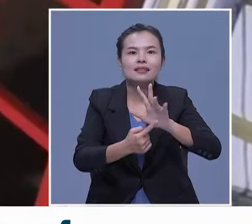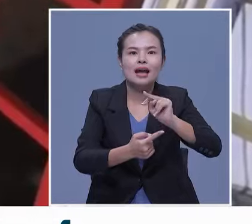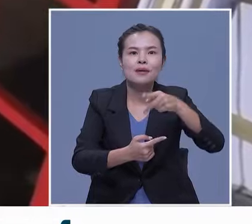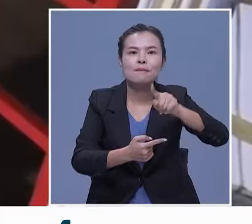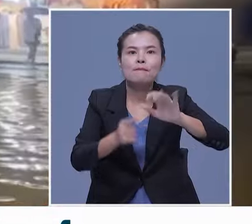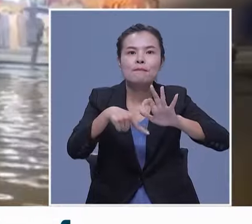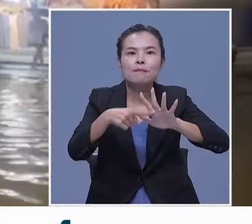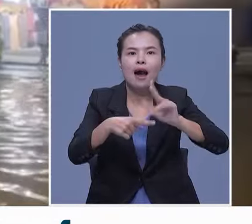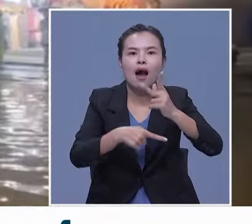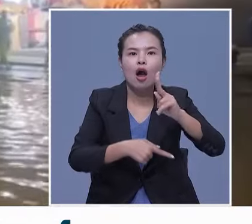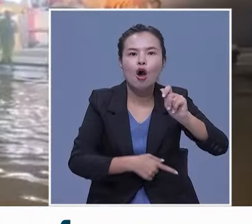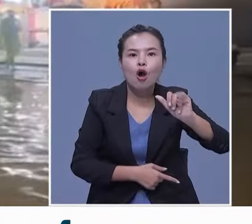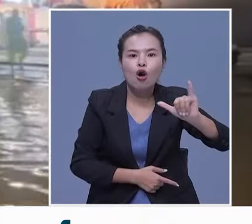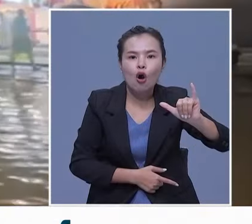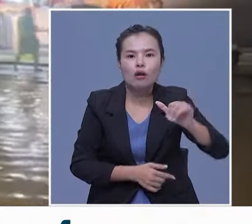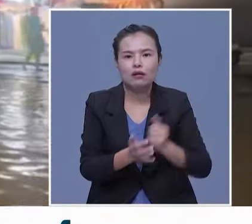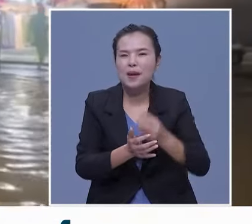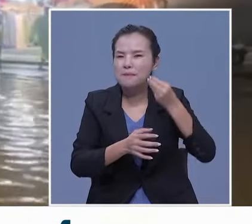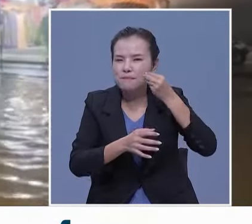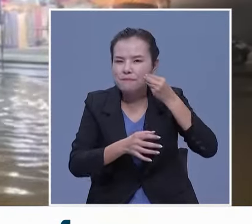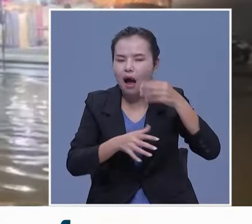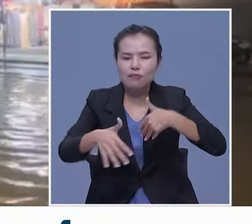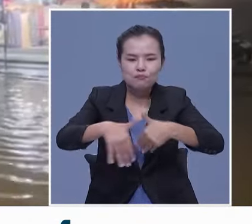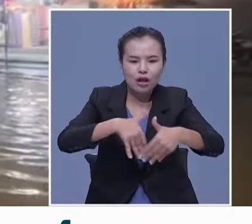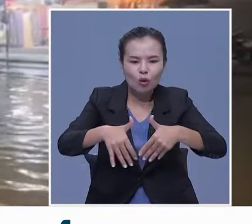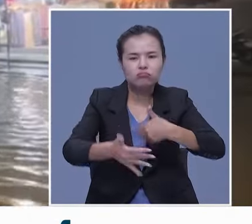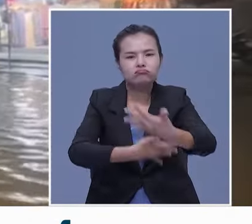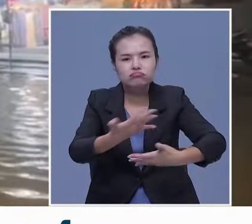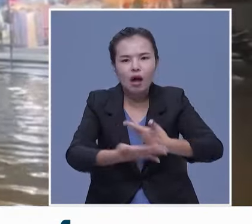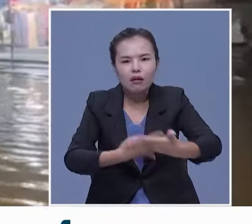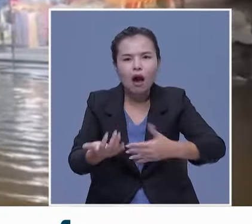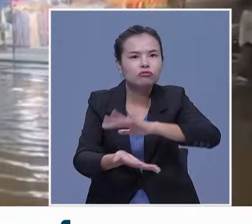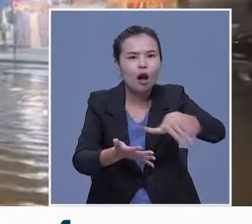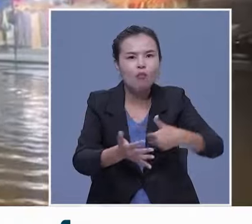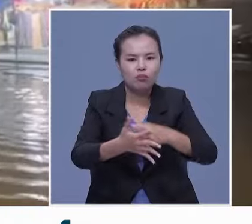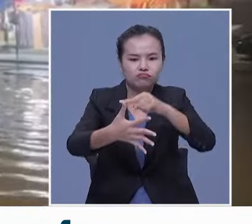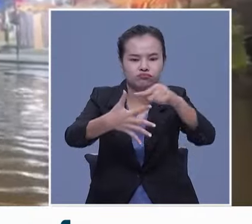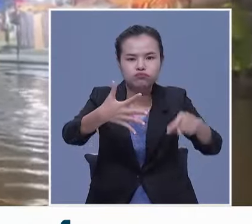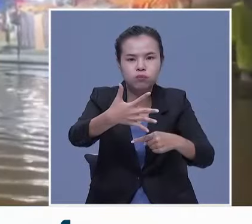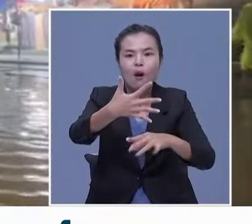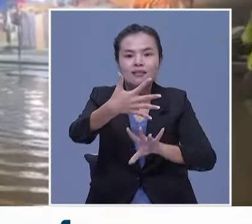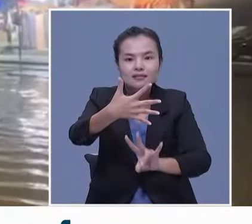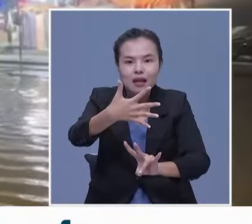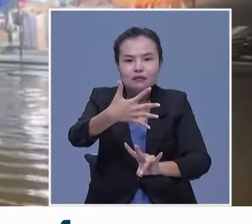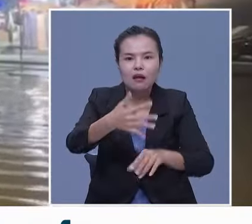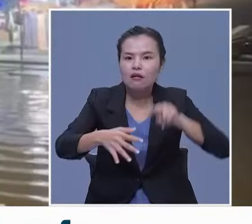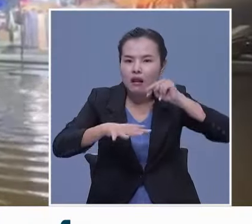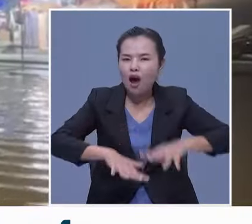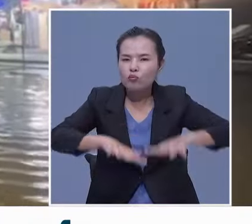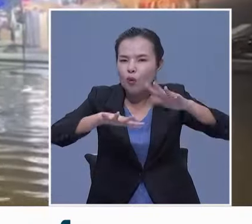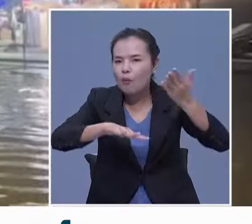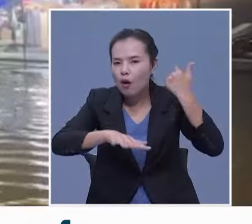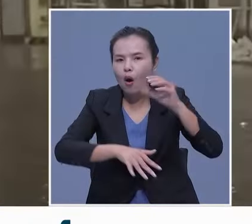เจริญประเทศรวมถึงบ้านเรือนที่อยู่อาศัยและพืพื้นที่เศรษฐกิจครบทั้ง7โซนนะครับที่เคยเกิดน้ำท่วมเมื่อปี